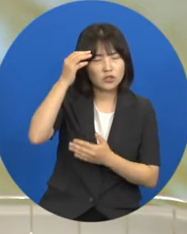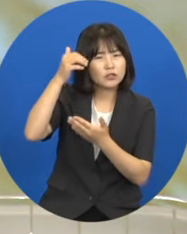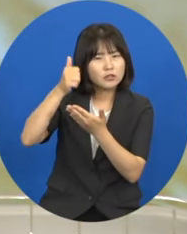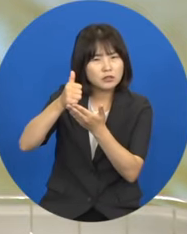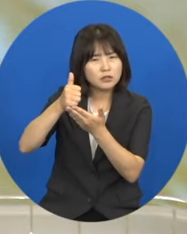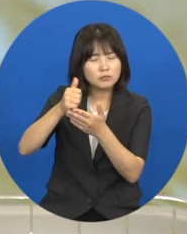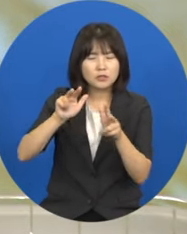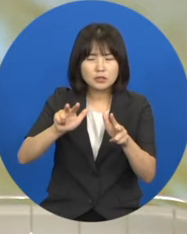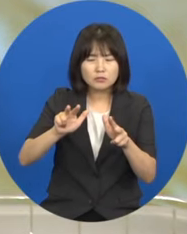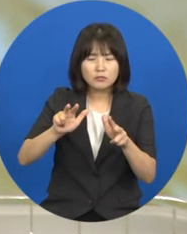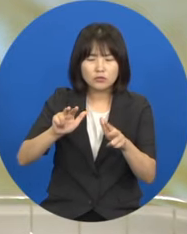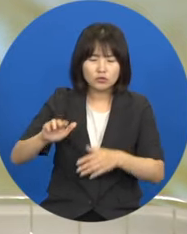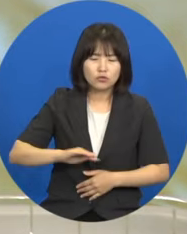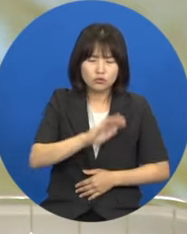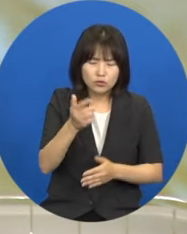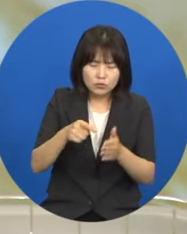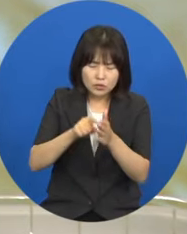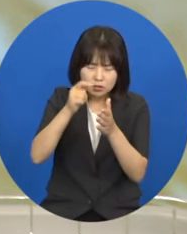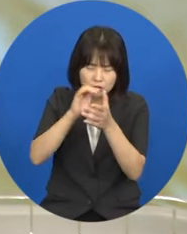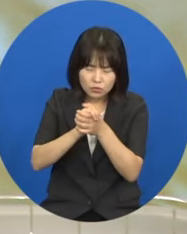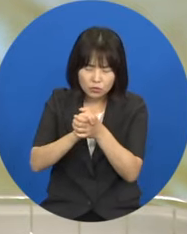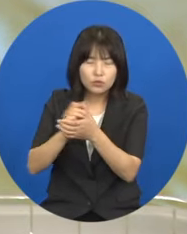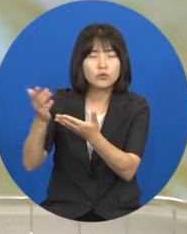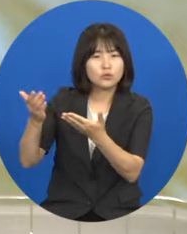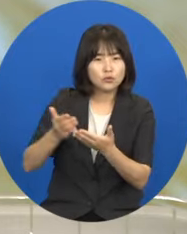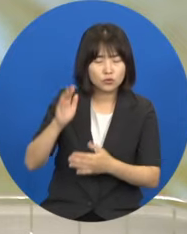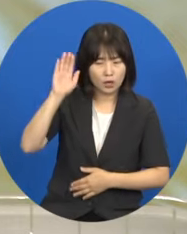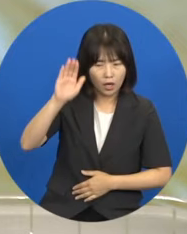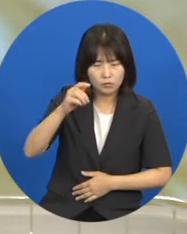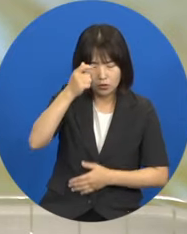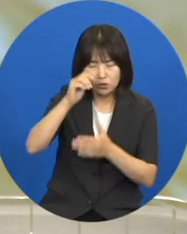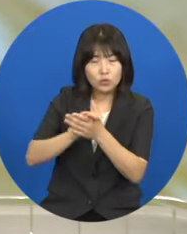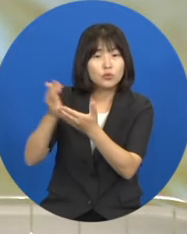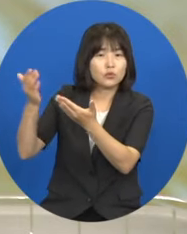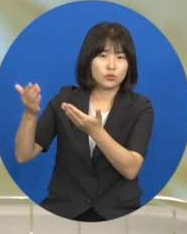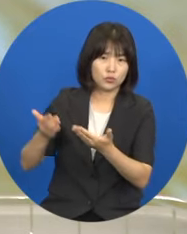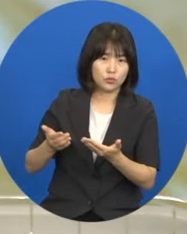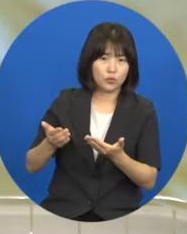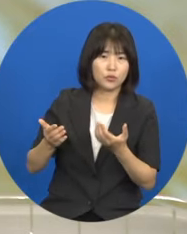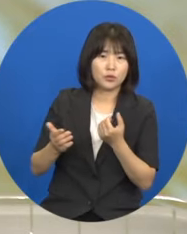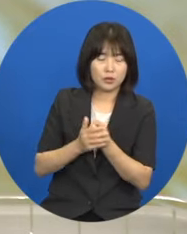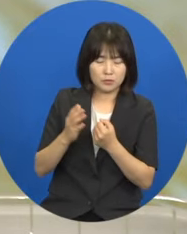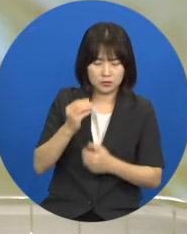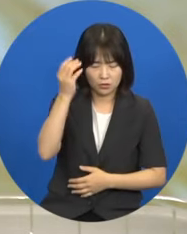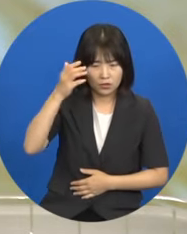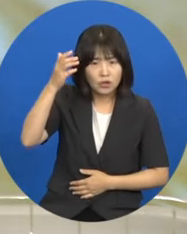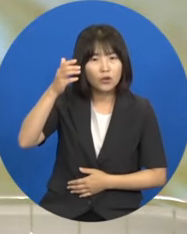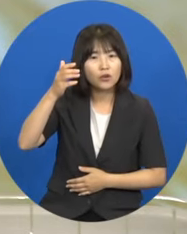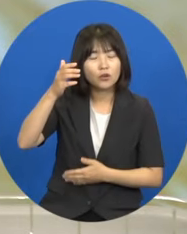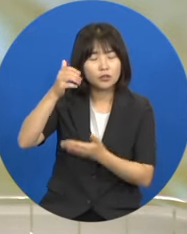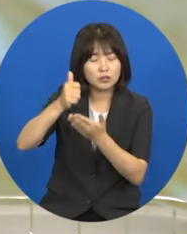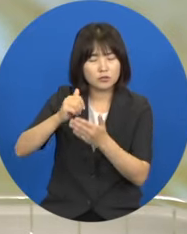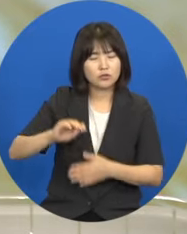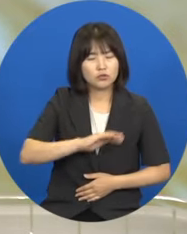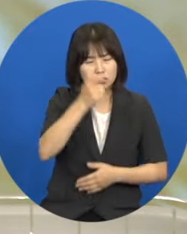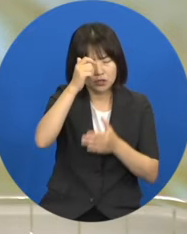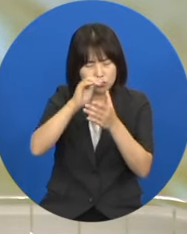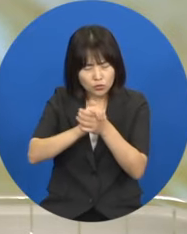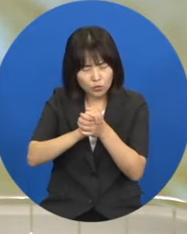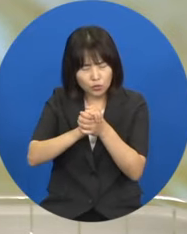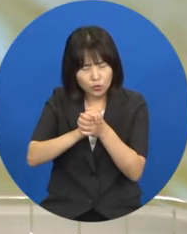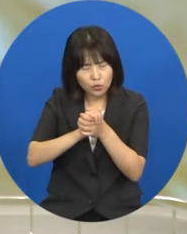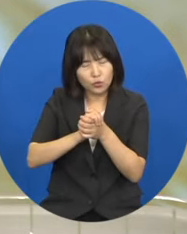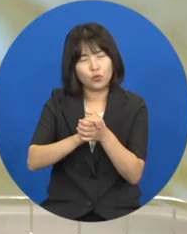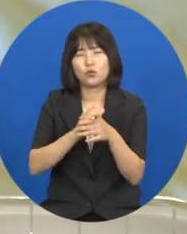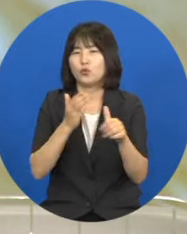위해 기도하시고 앞으로도 기도하실 것이기 때문에 성령께서 우리를 초청하시는 겁니다. 만약에 성령께서